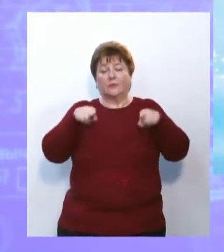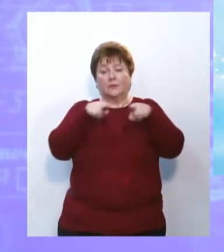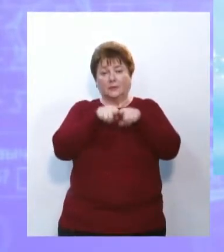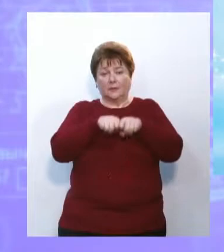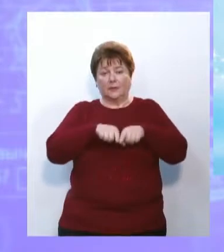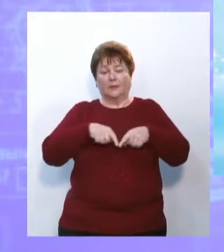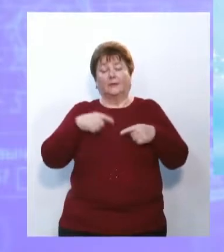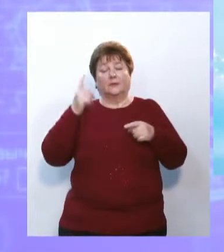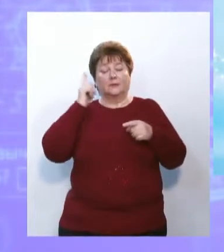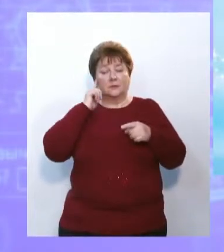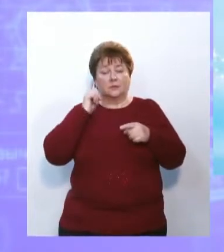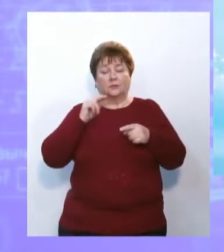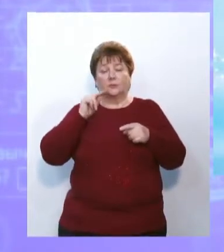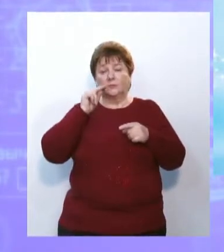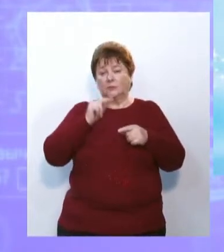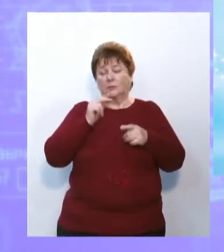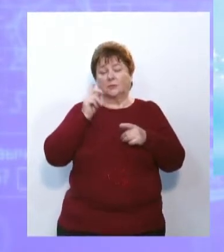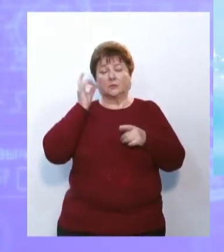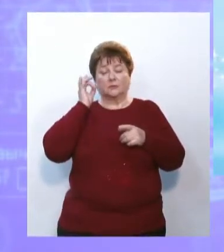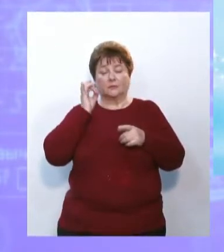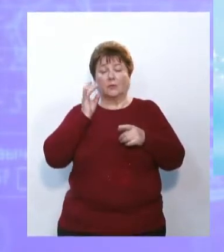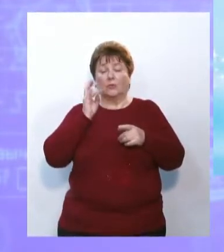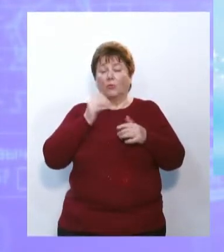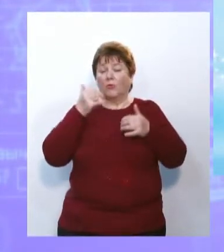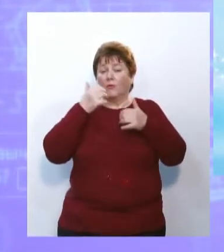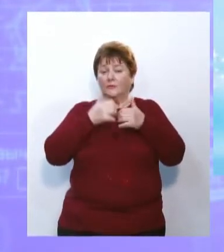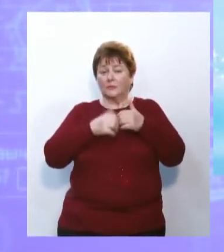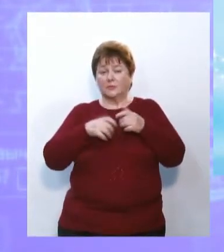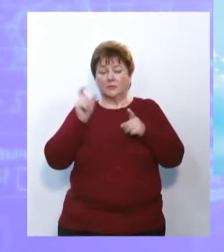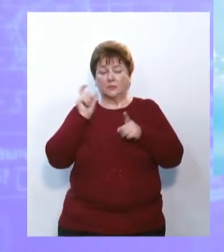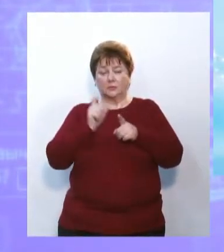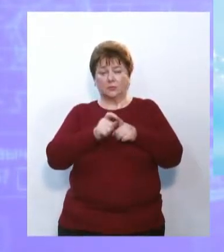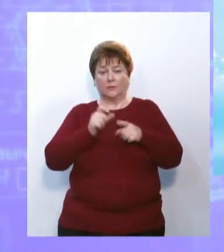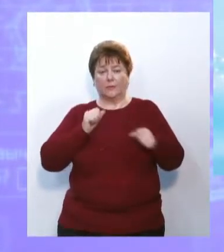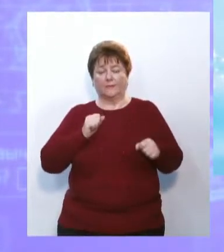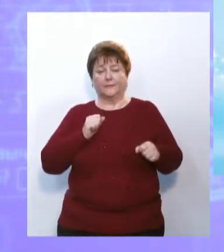слышим звук Ч, но в середине слова.